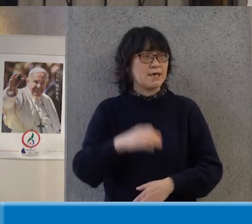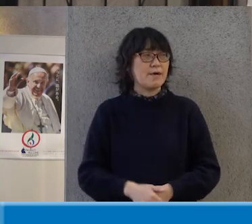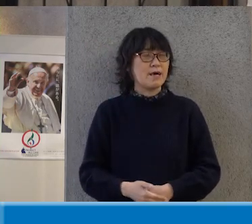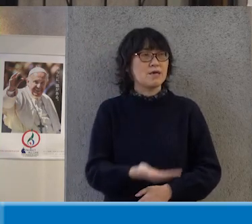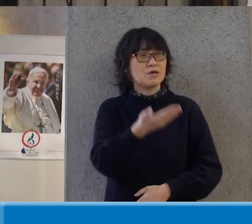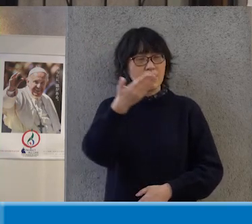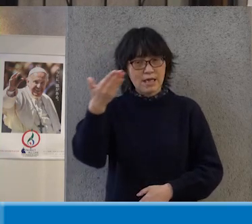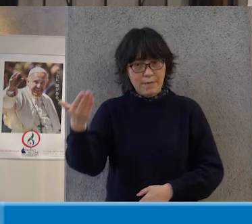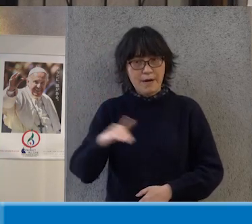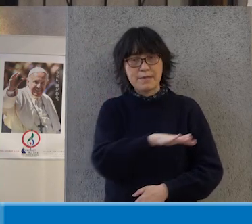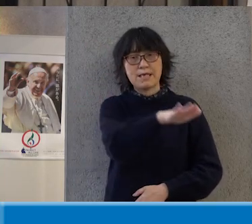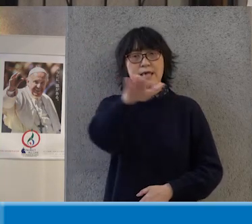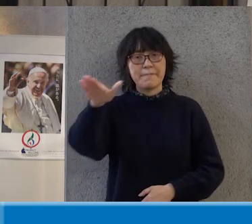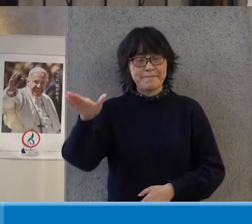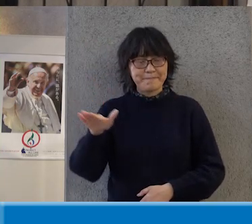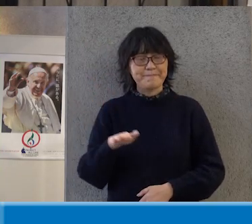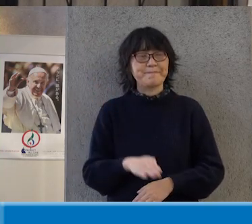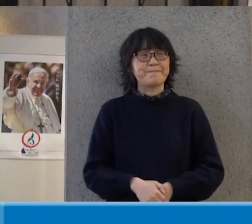それでは皆さん、